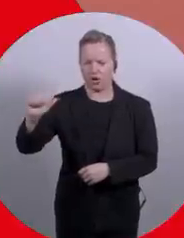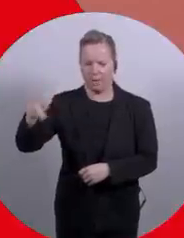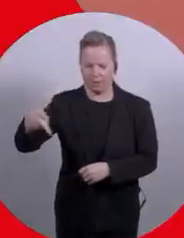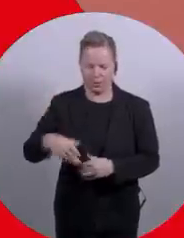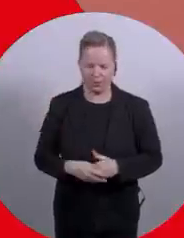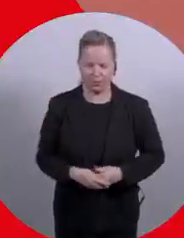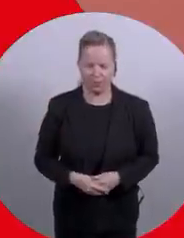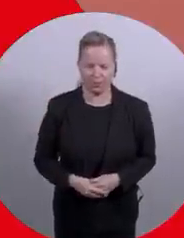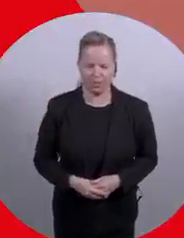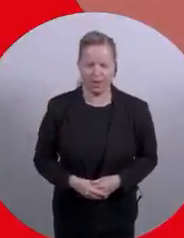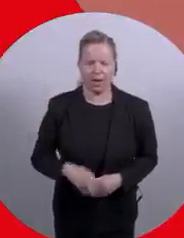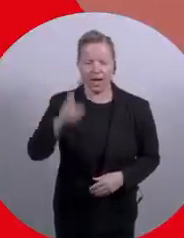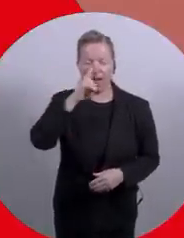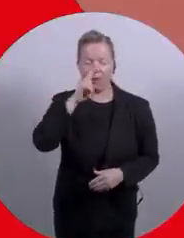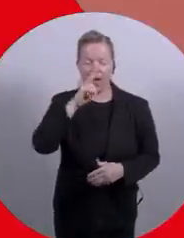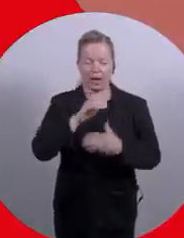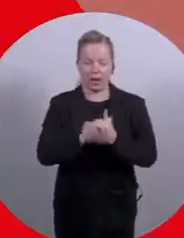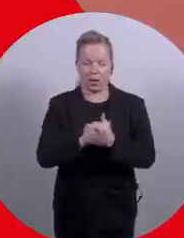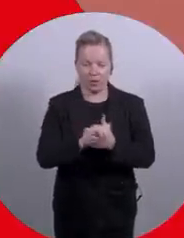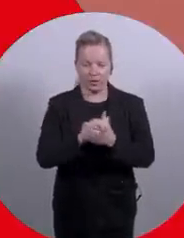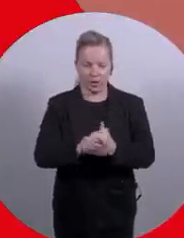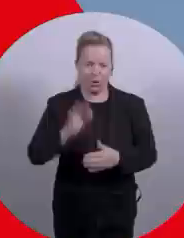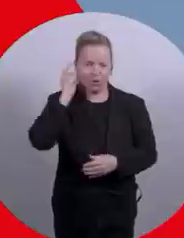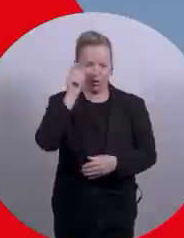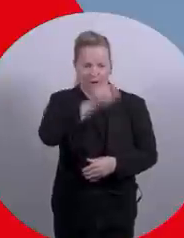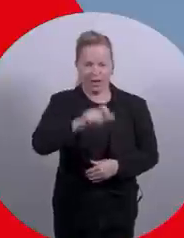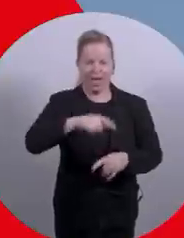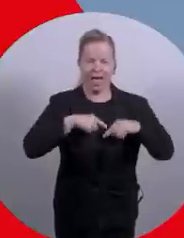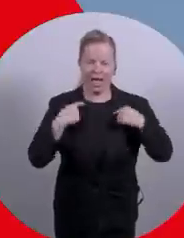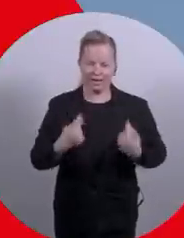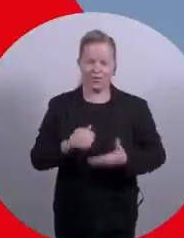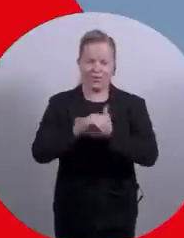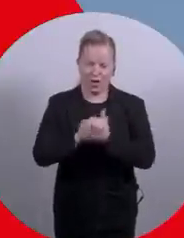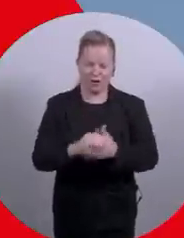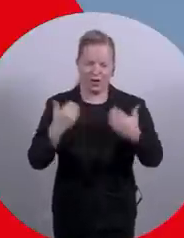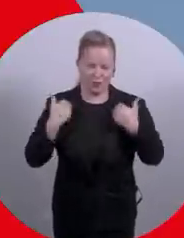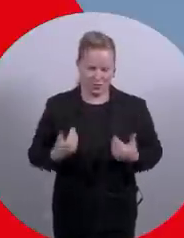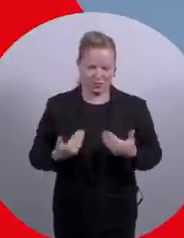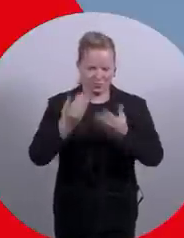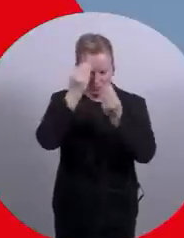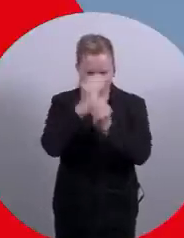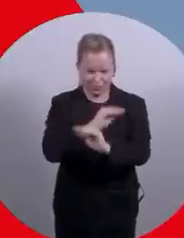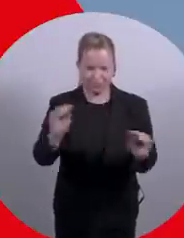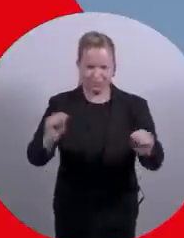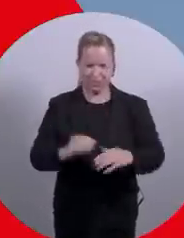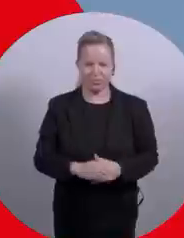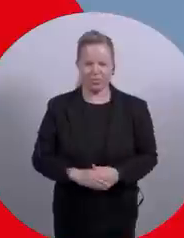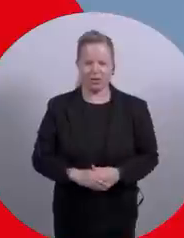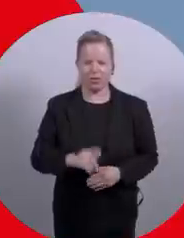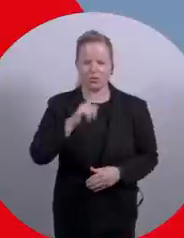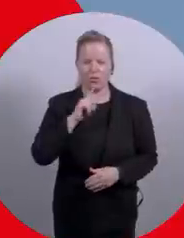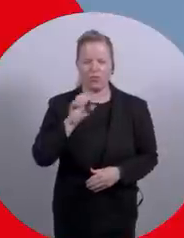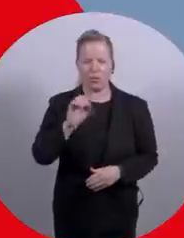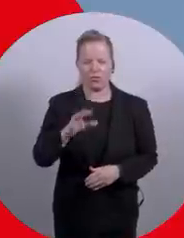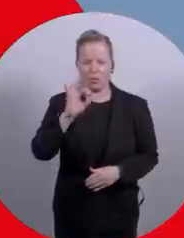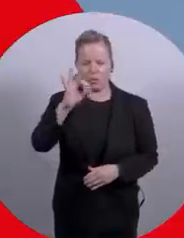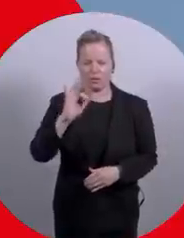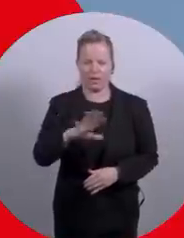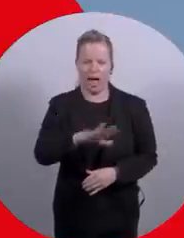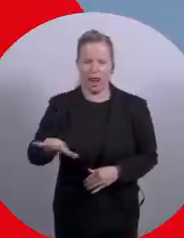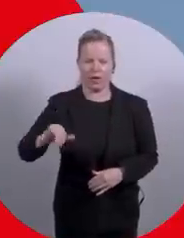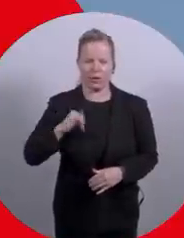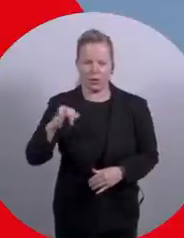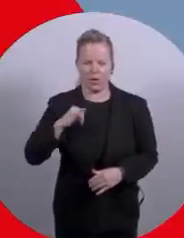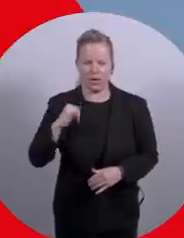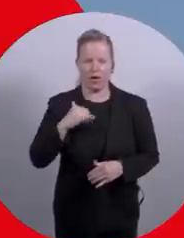liebe Genossinnen und Genossen auch ein herzliches Freundschaft meinerseits nur 15 Prozent aller Jugendlichen